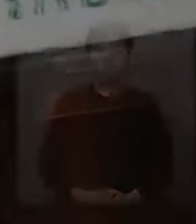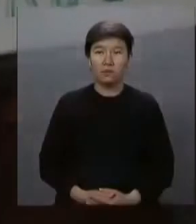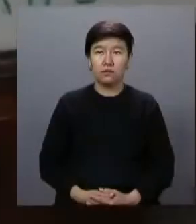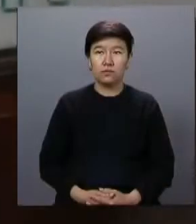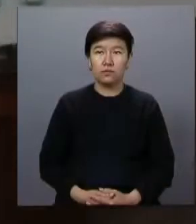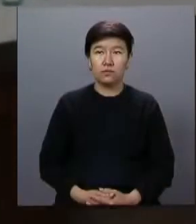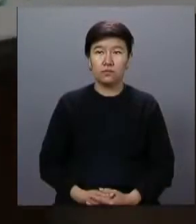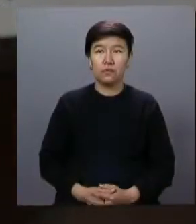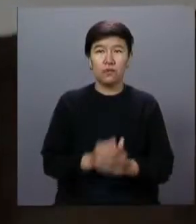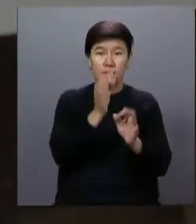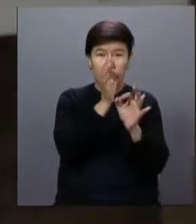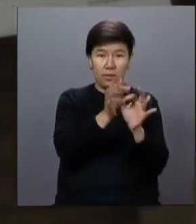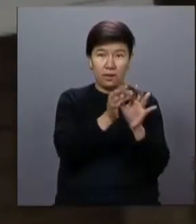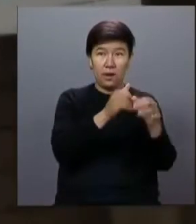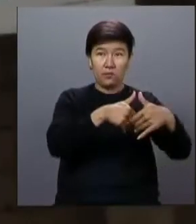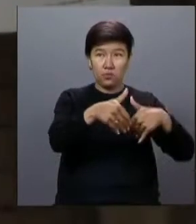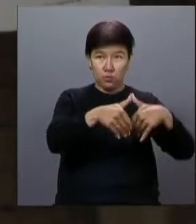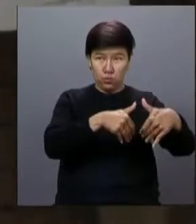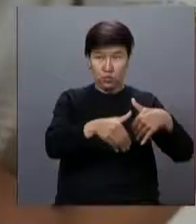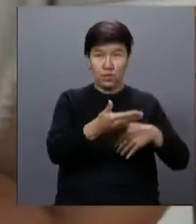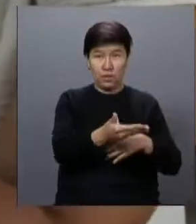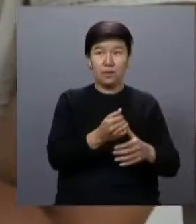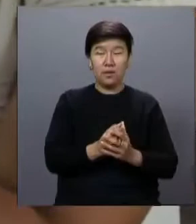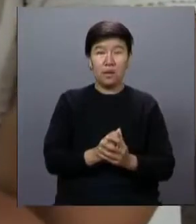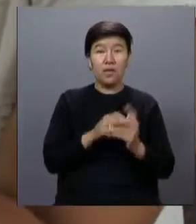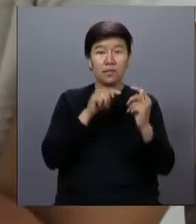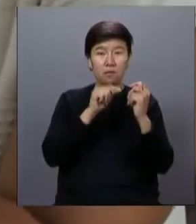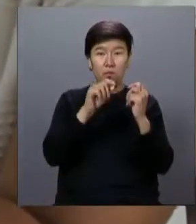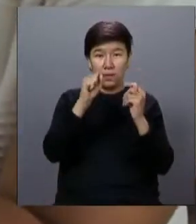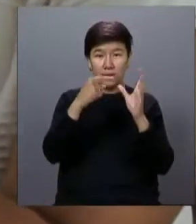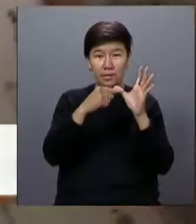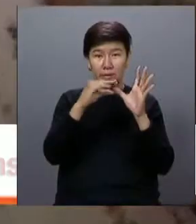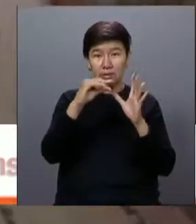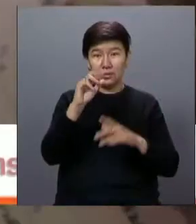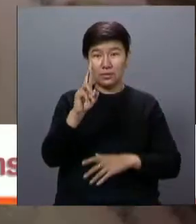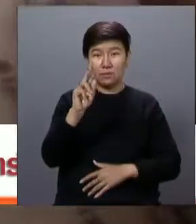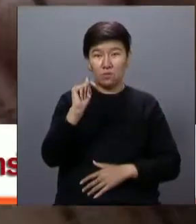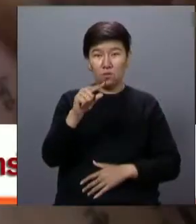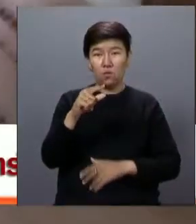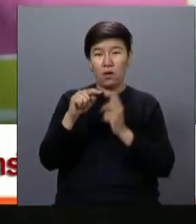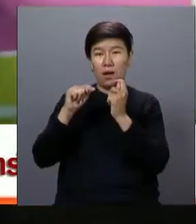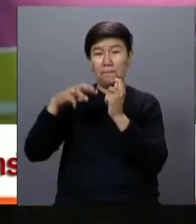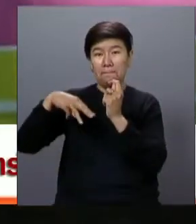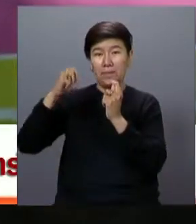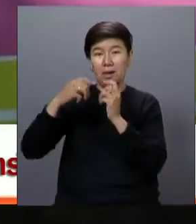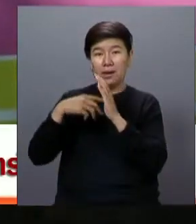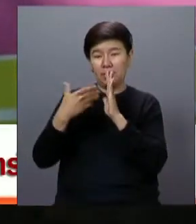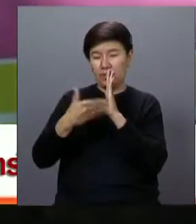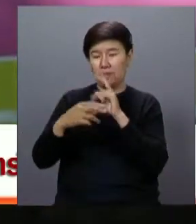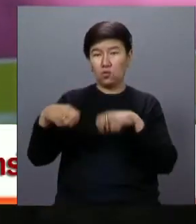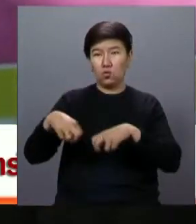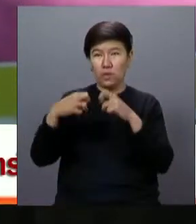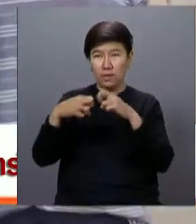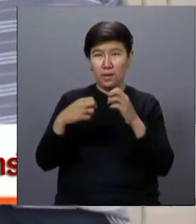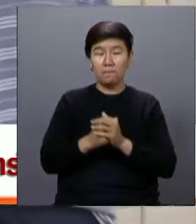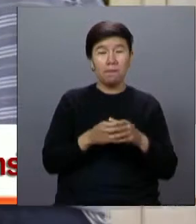ธนาคารชุมชนสัจจะออมทรัพย์บ้านแสลงพันธุ์ตำบลสำโรงอำเภอเมืองจังหวัดสุรินทร์คือกลุ่มออมทรัพย์ในระดับชุมชนของ